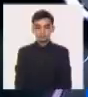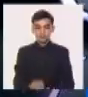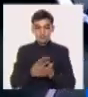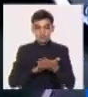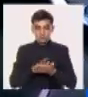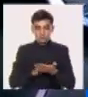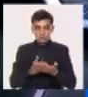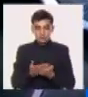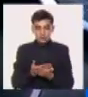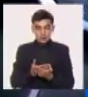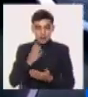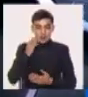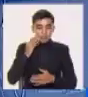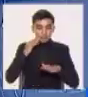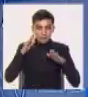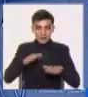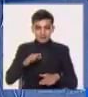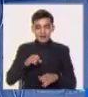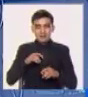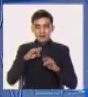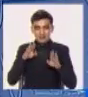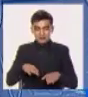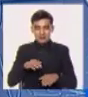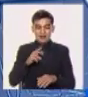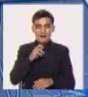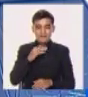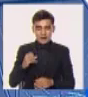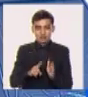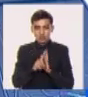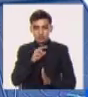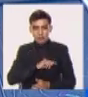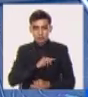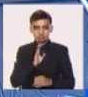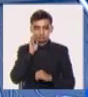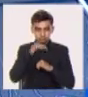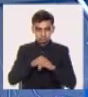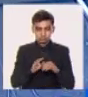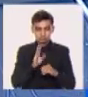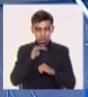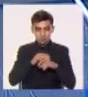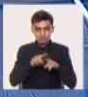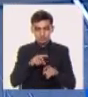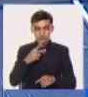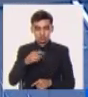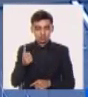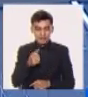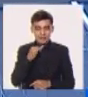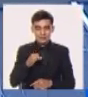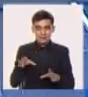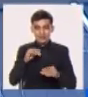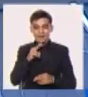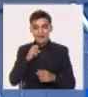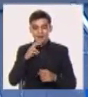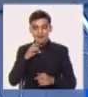Продолжаем выпуск. В Алматы кафе и рестораны начали работать круглосуточно. Это при том, что в стране продлили карантин и официально